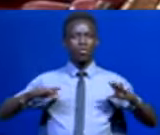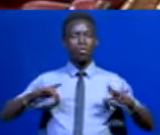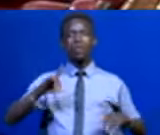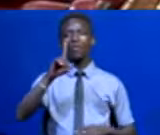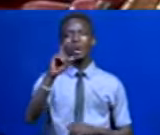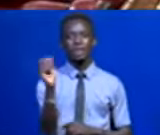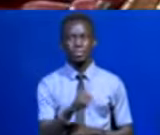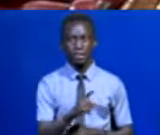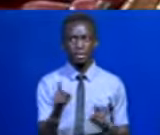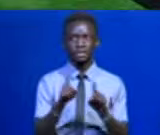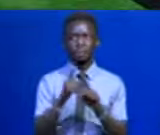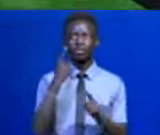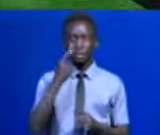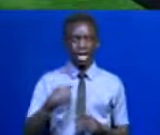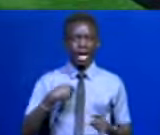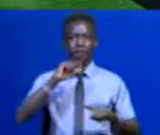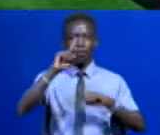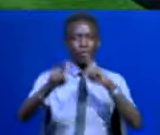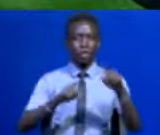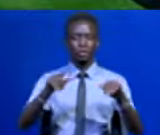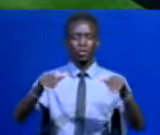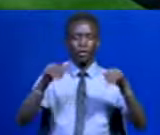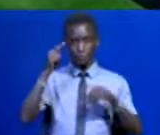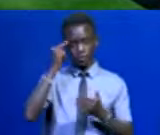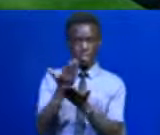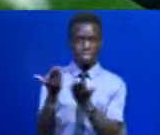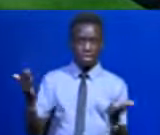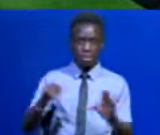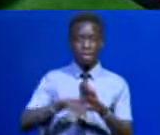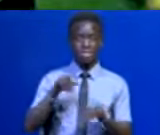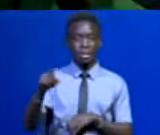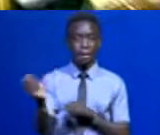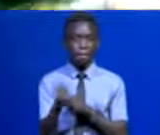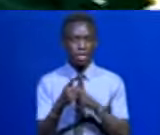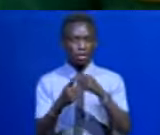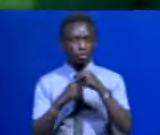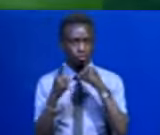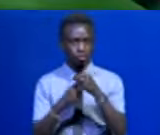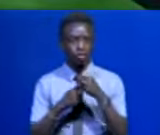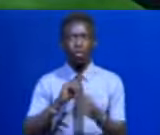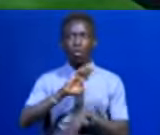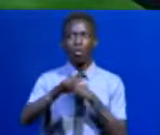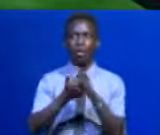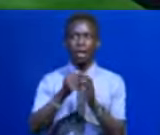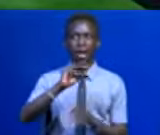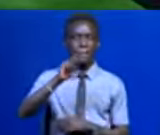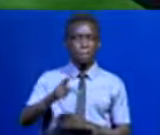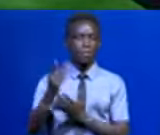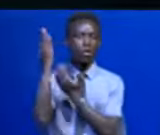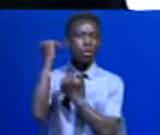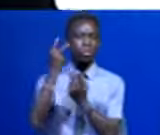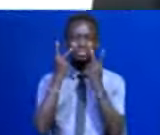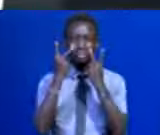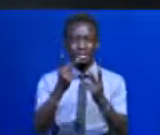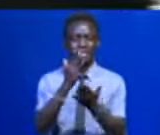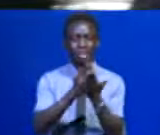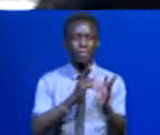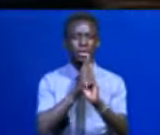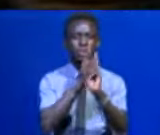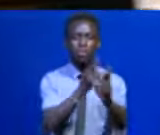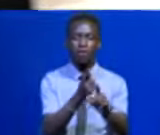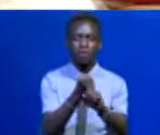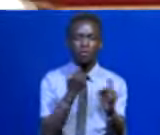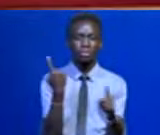miswada inayowasubiri katika mwezi huu wa Juni. Wabunge wanatazamiwa kuangazia ripoti kadhaa kutoka kwa